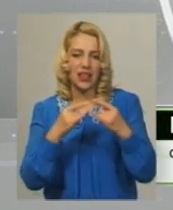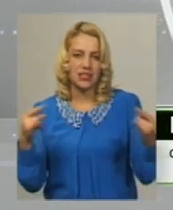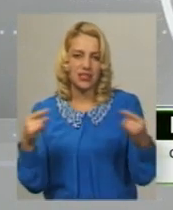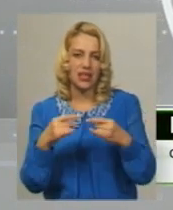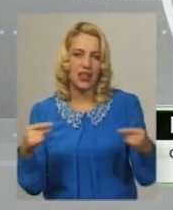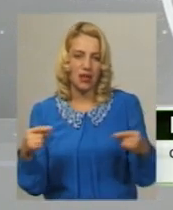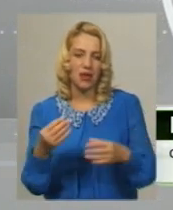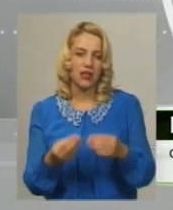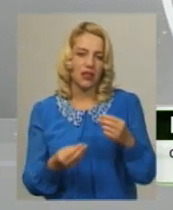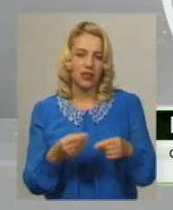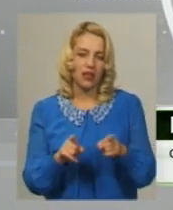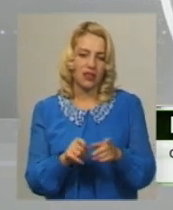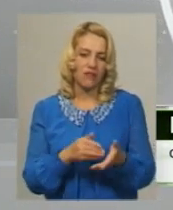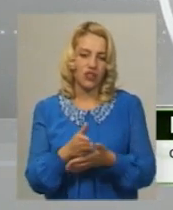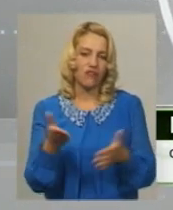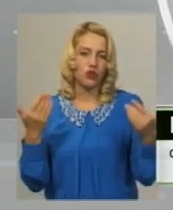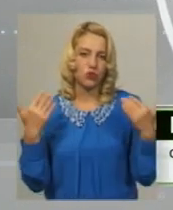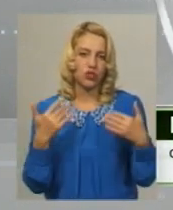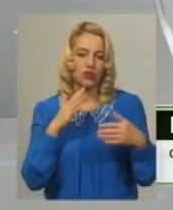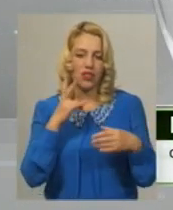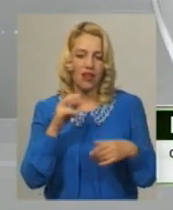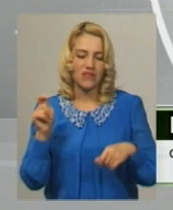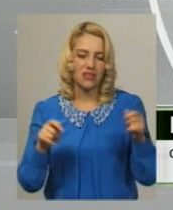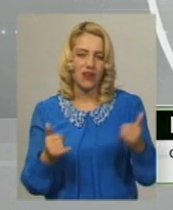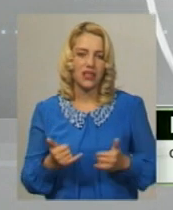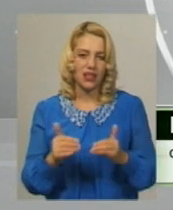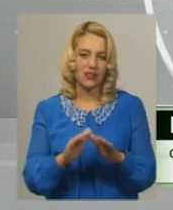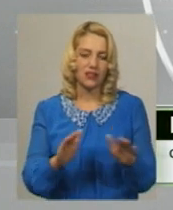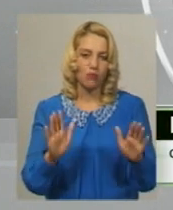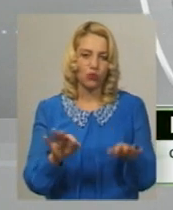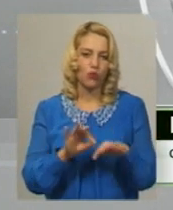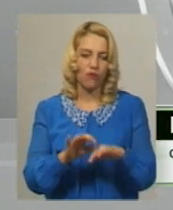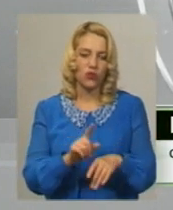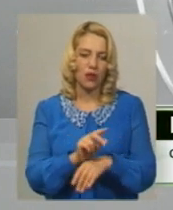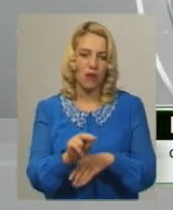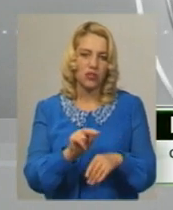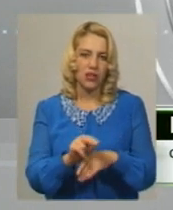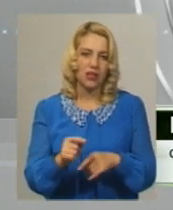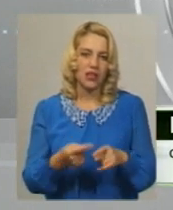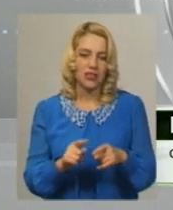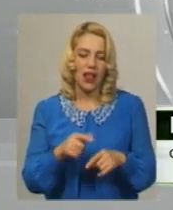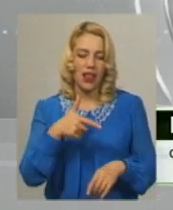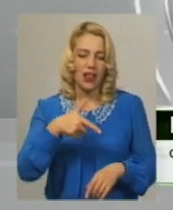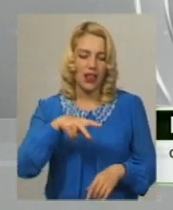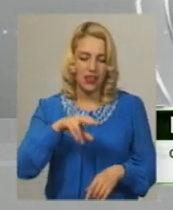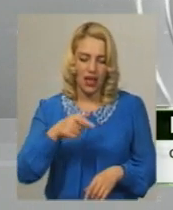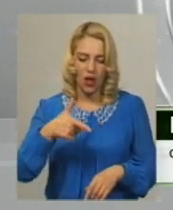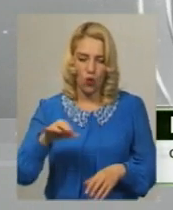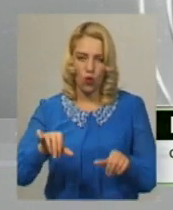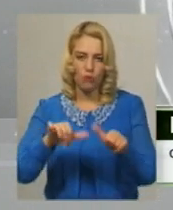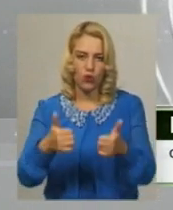таким як видом відпочинку. На фестивалі для дітей будуть проведені майстер-класи. Це лего-моделювання,